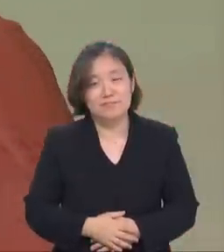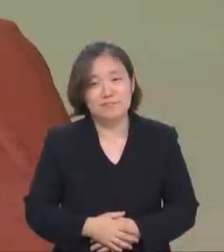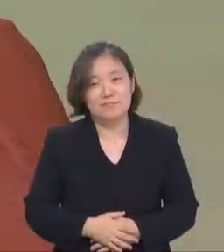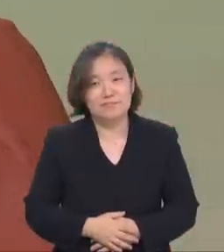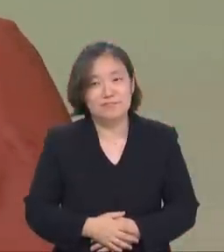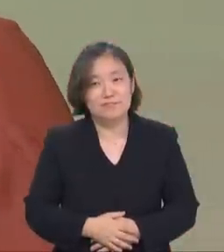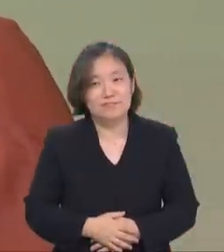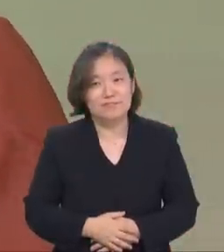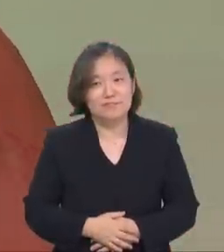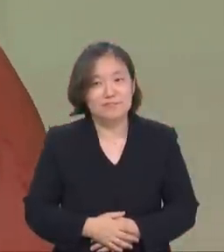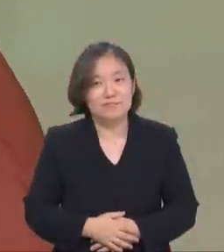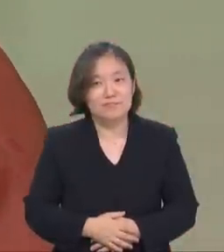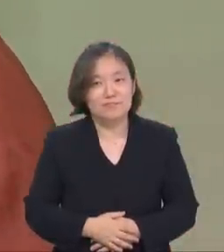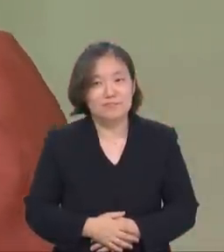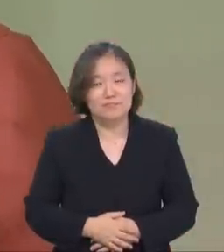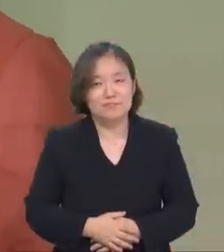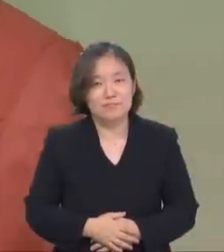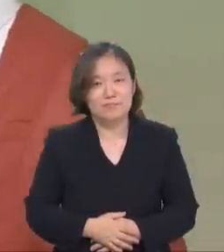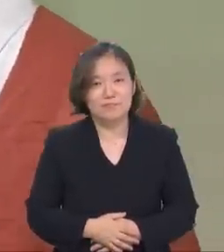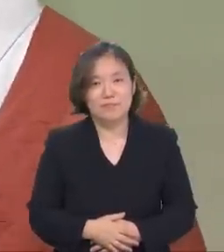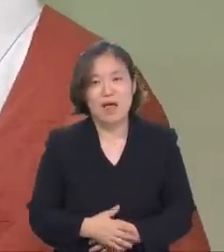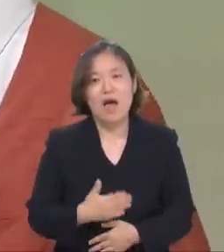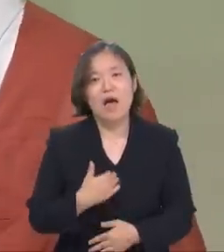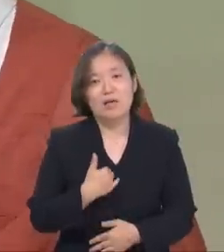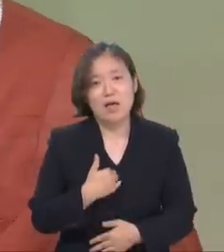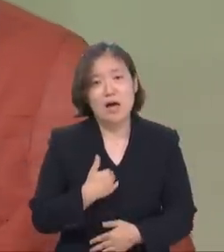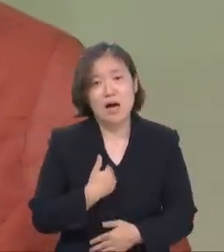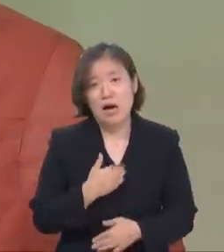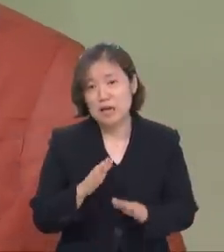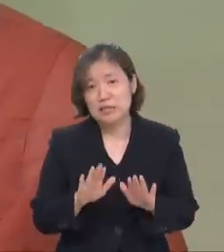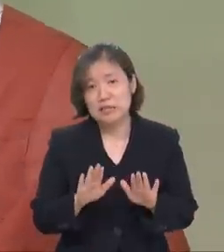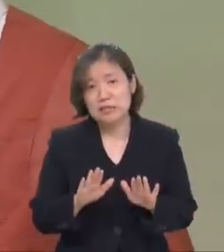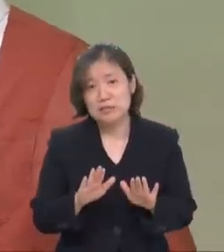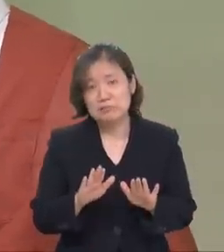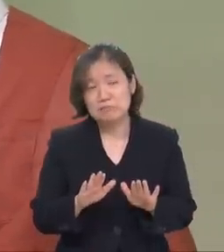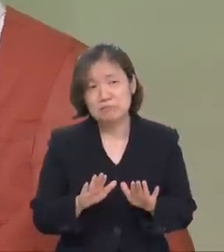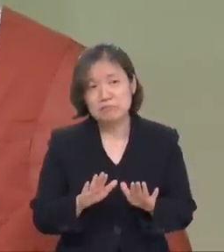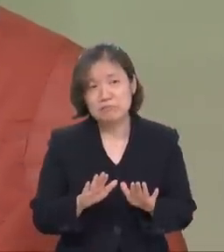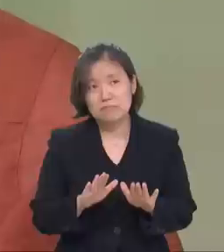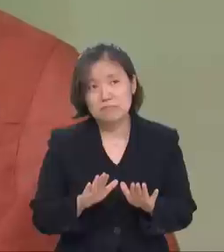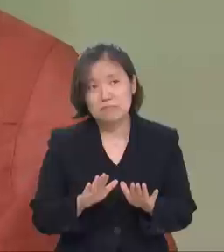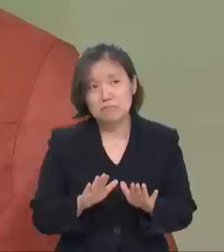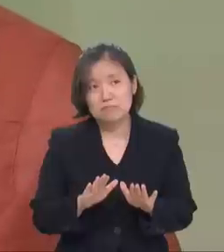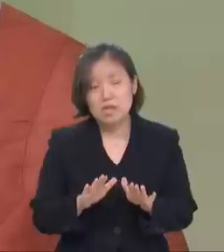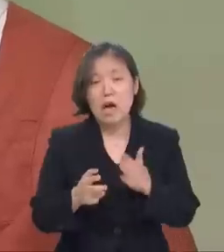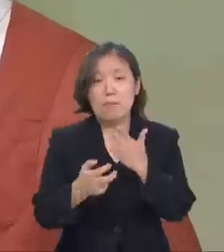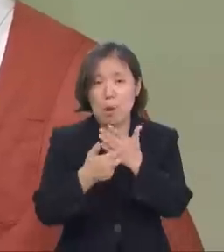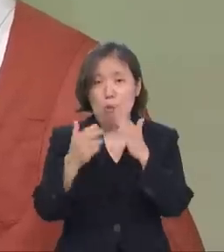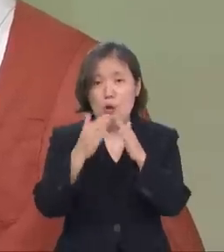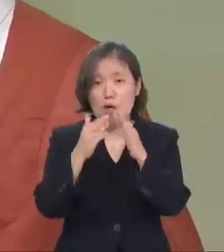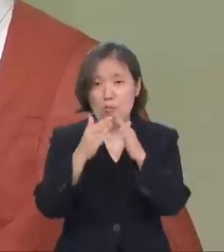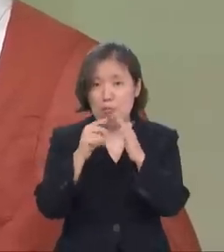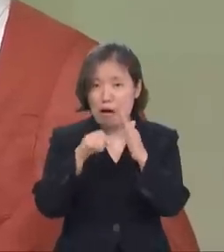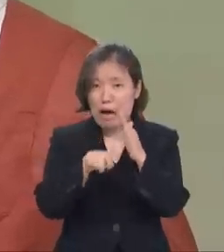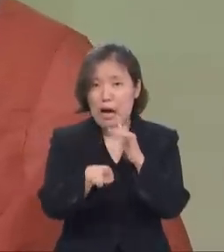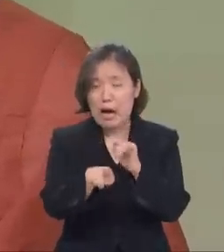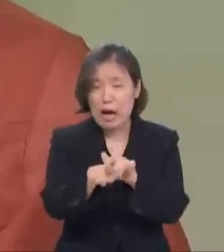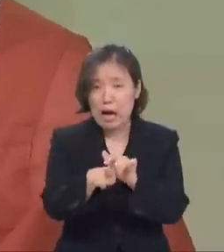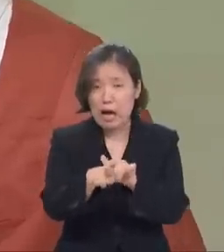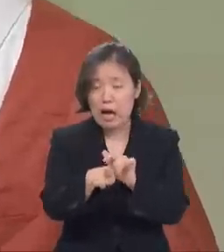과연 내가 지금이 순간 내가 병원에 갔는데 의사 선생님이